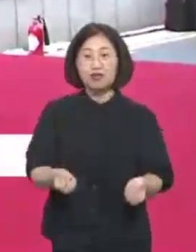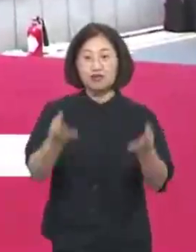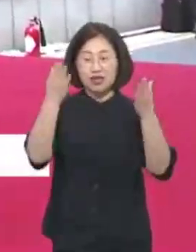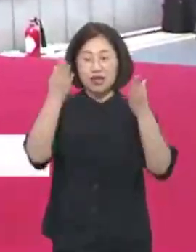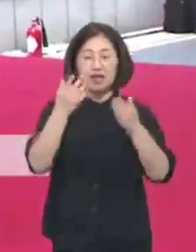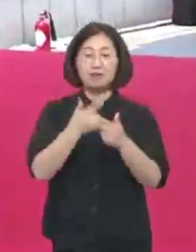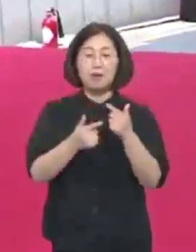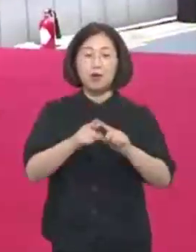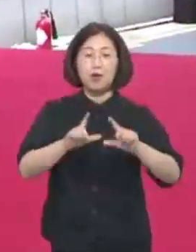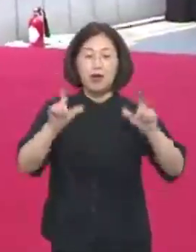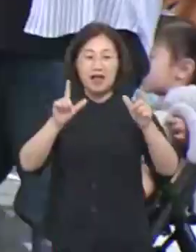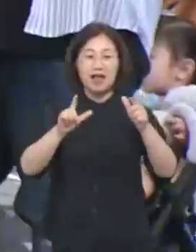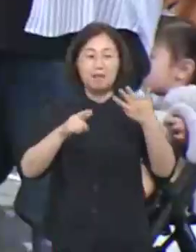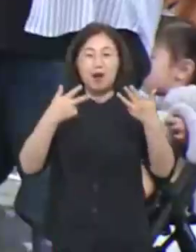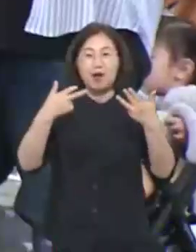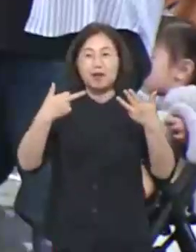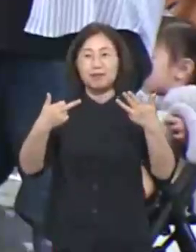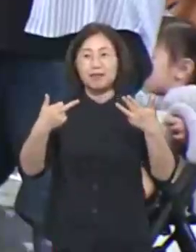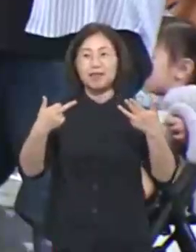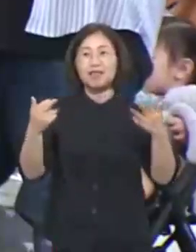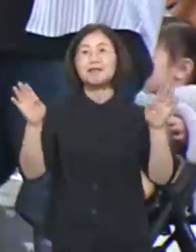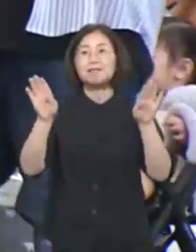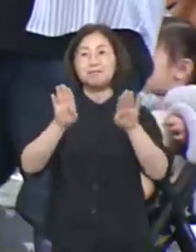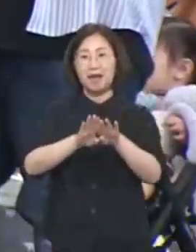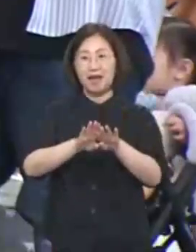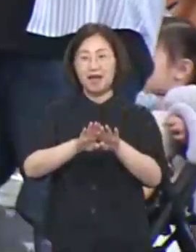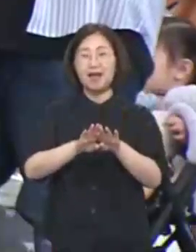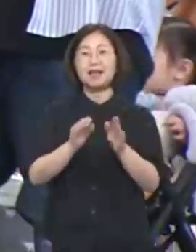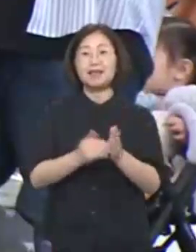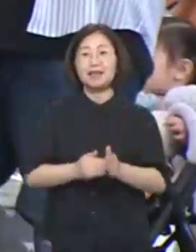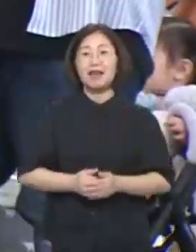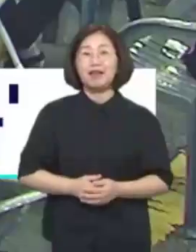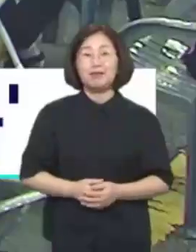목요일인 17일 대단원의 막을 내리게 됩니다. TJB 김진석입니다.